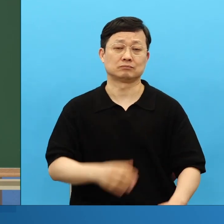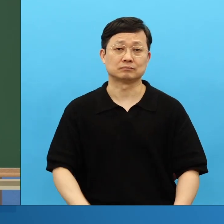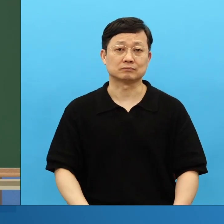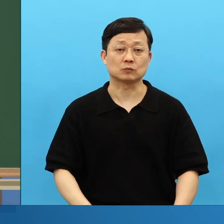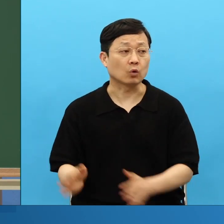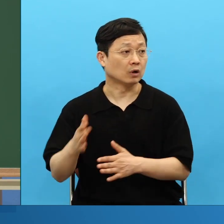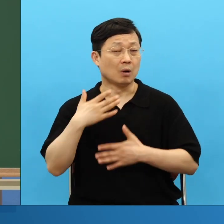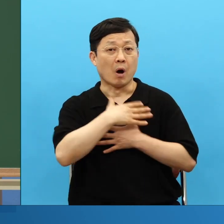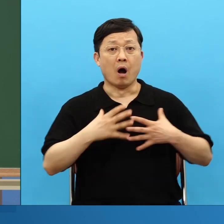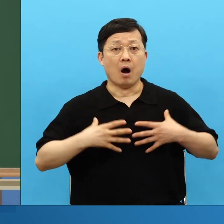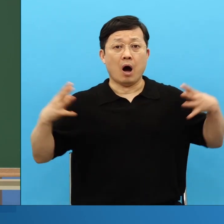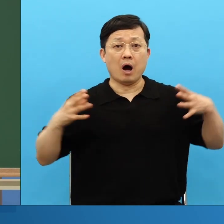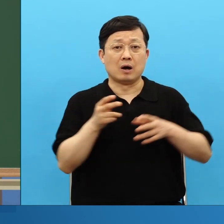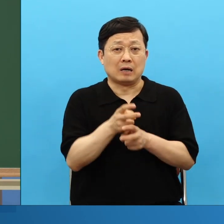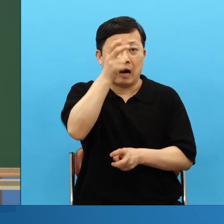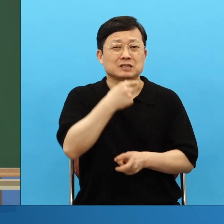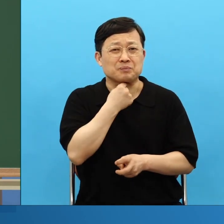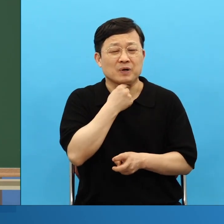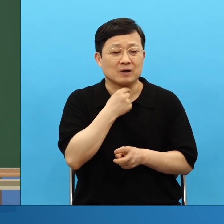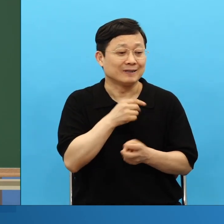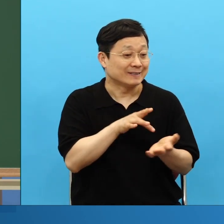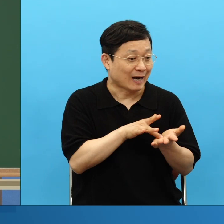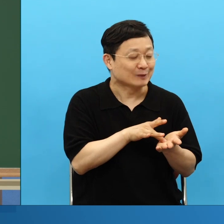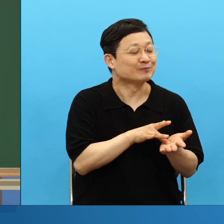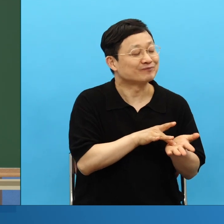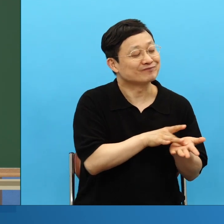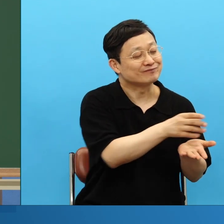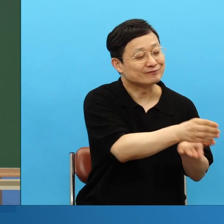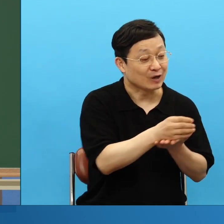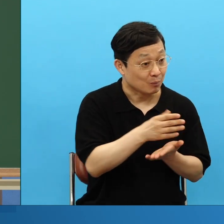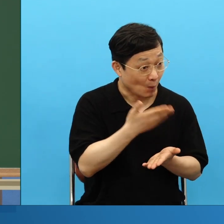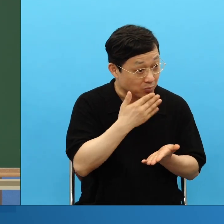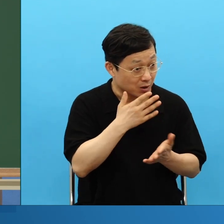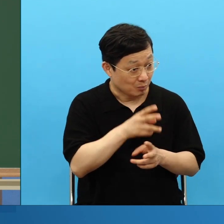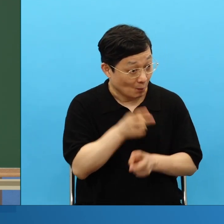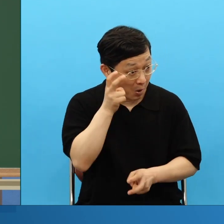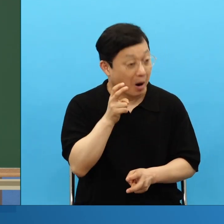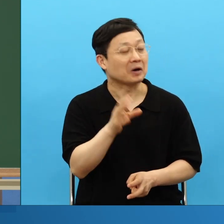빼보려고 다이어트 약 처방을 받았는데 마약입니다. 그 마약이에요. 펜터닐.